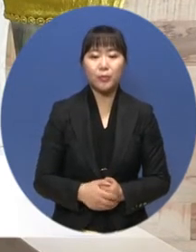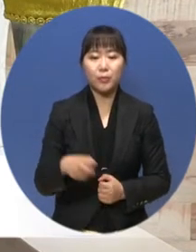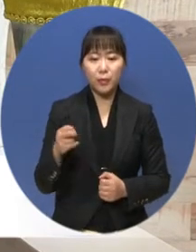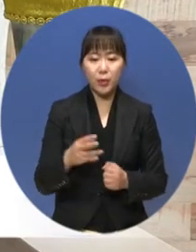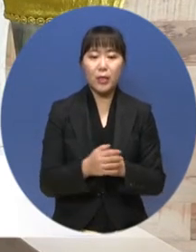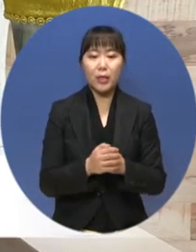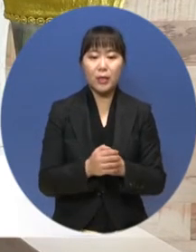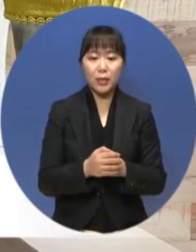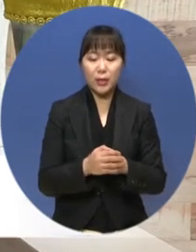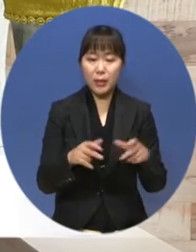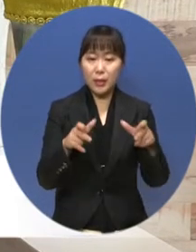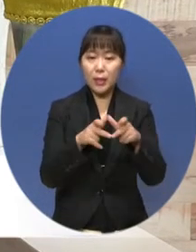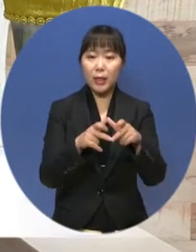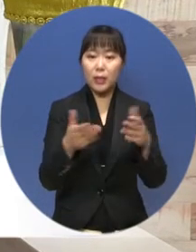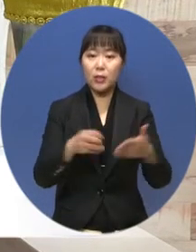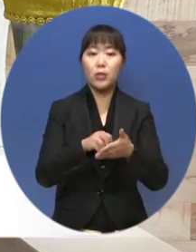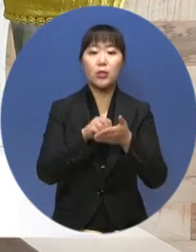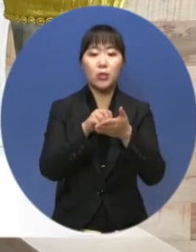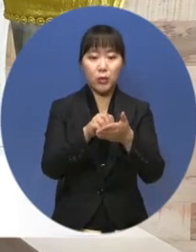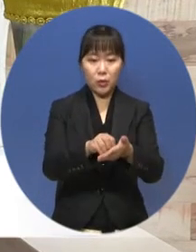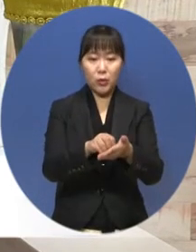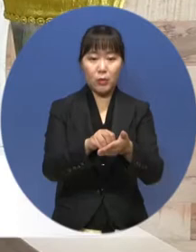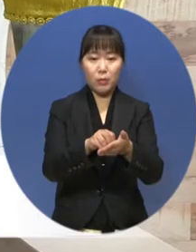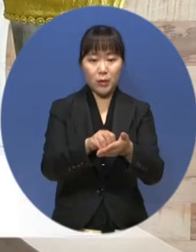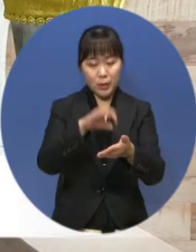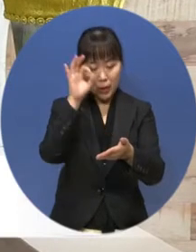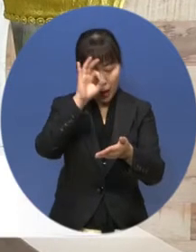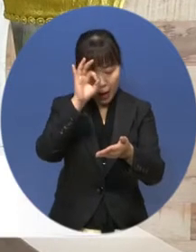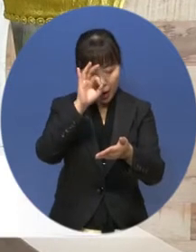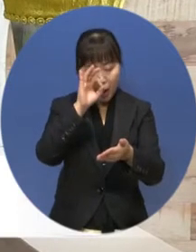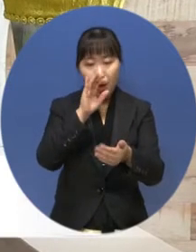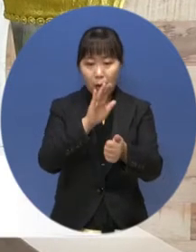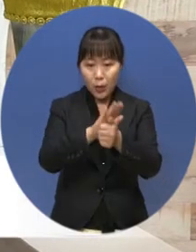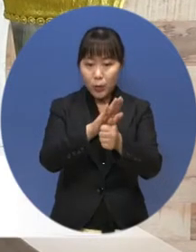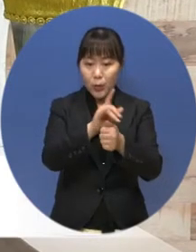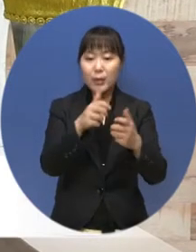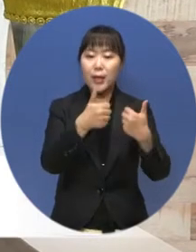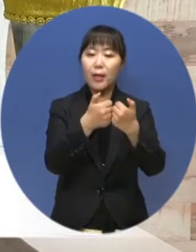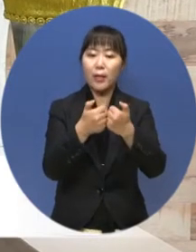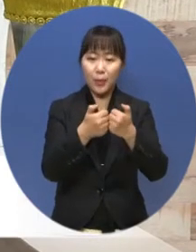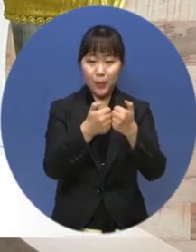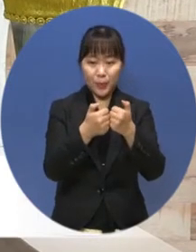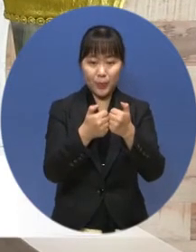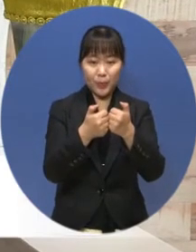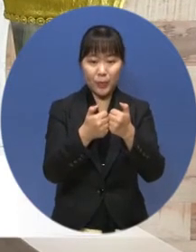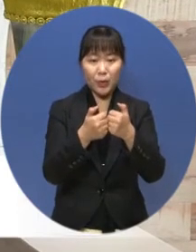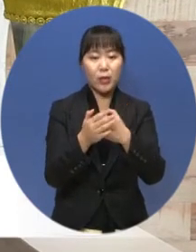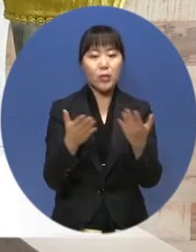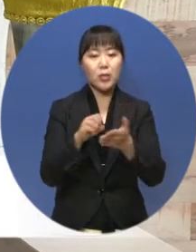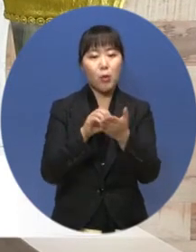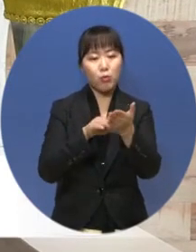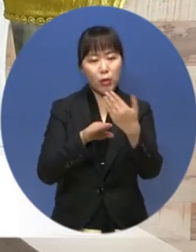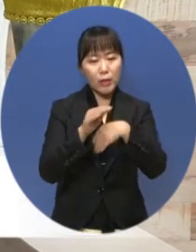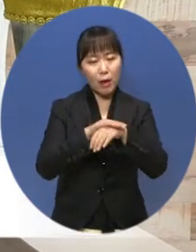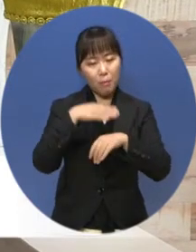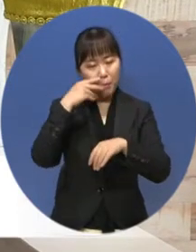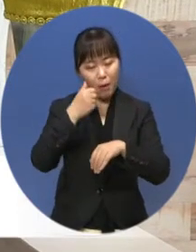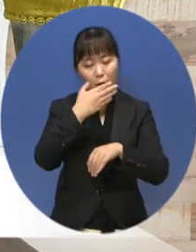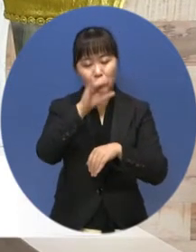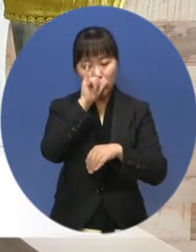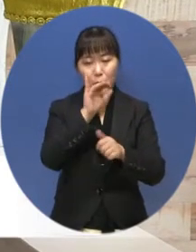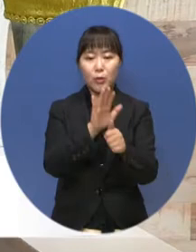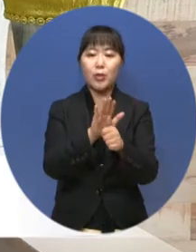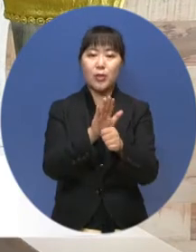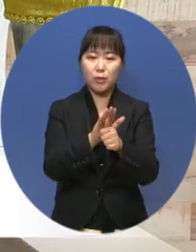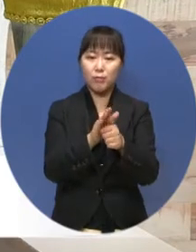이제 취업, 장애인들의 취업을 알선을 해주고 또 상담해주고 또 취업에 잘 적응을 할 수